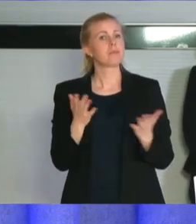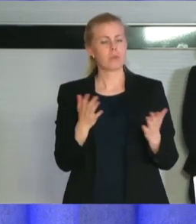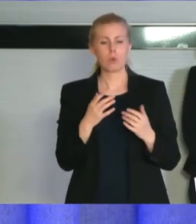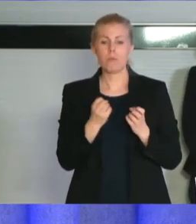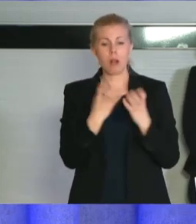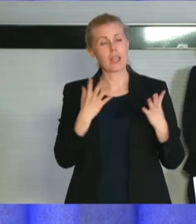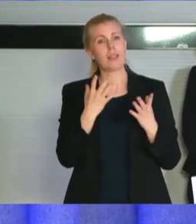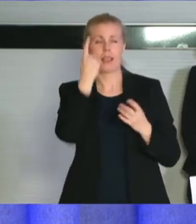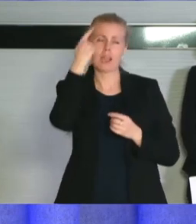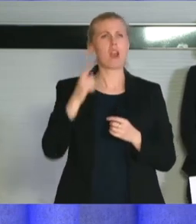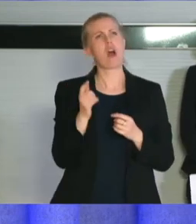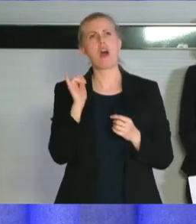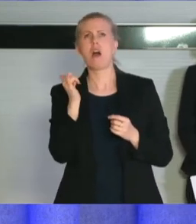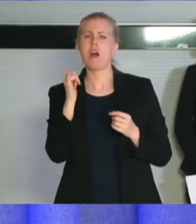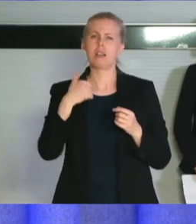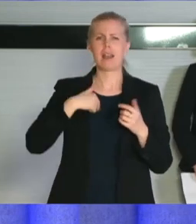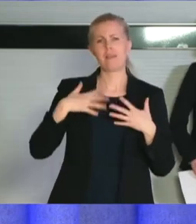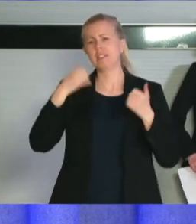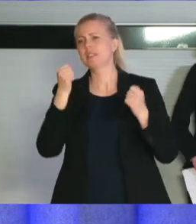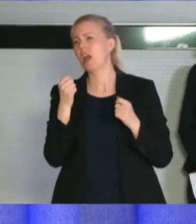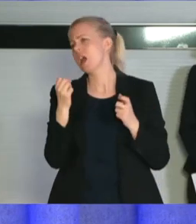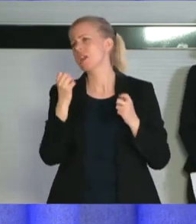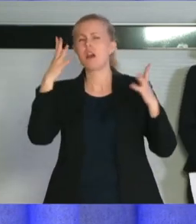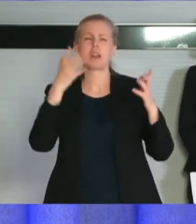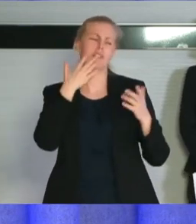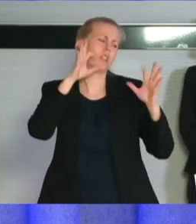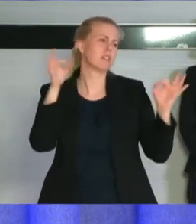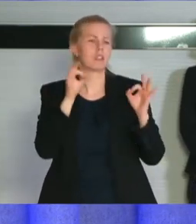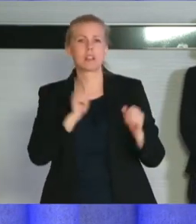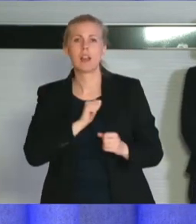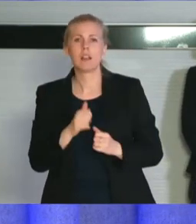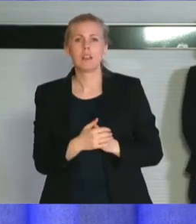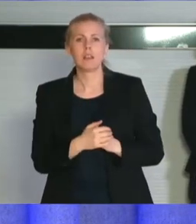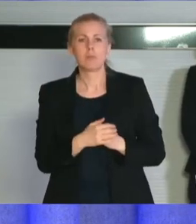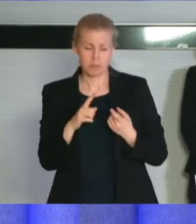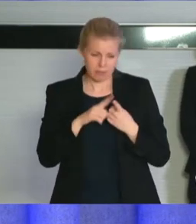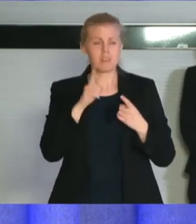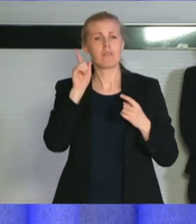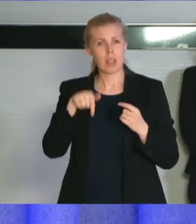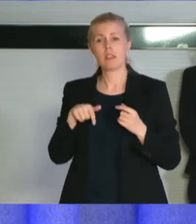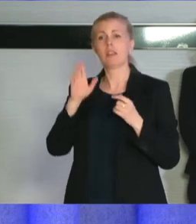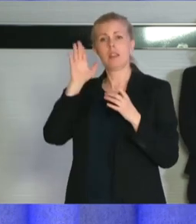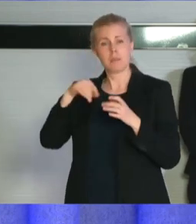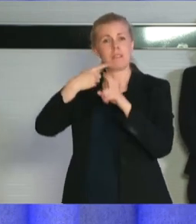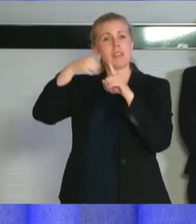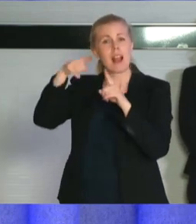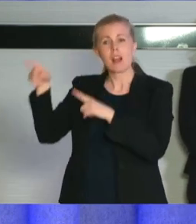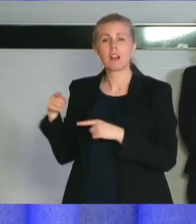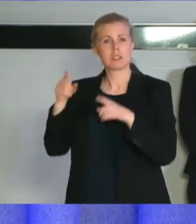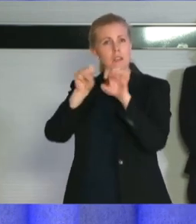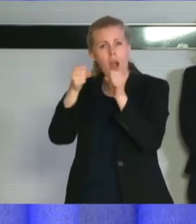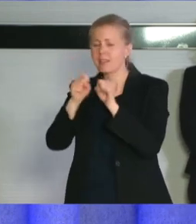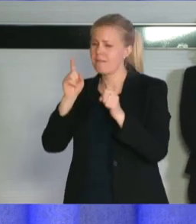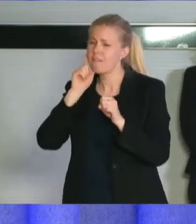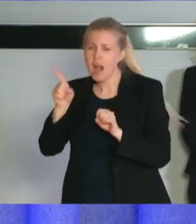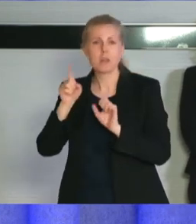friske, fikser alt og alt mulig sånt. Men det er dessverre sånn at vi vet at det er skader i fjellet. Vi har stor beredskap hver eneste påske på